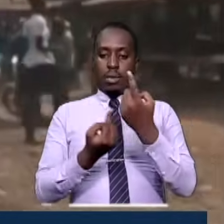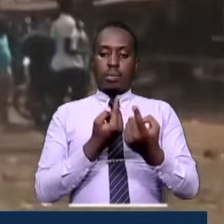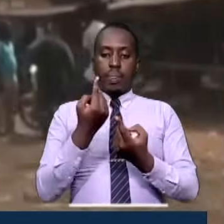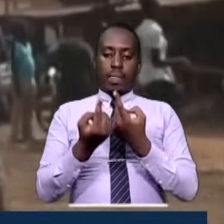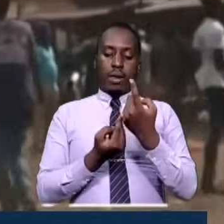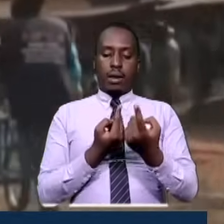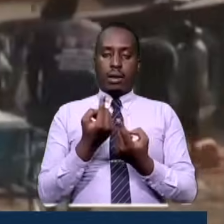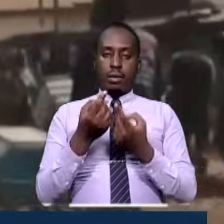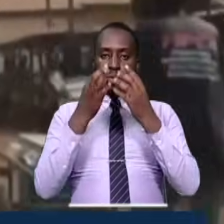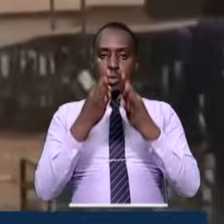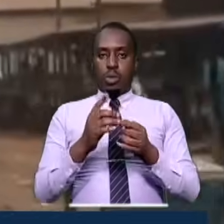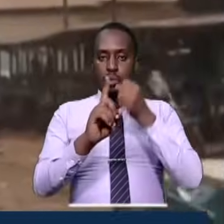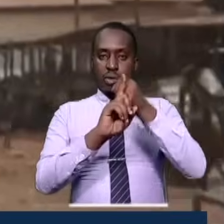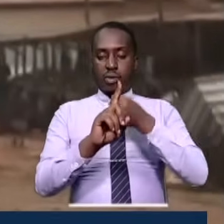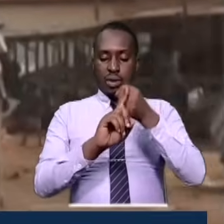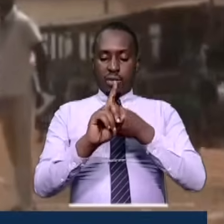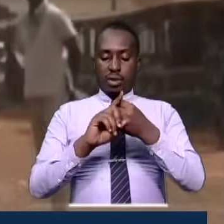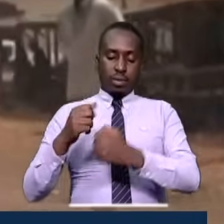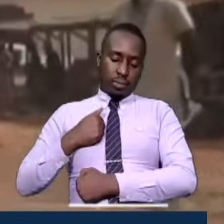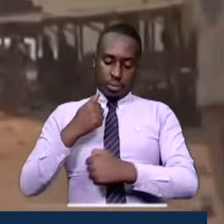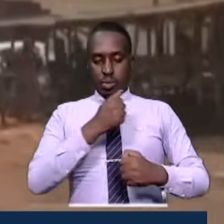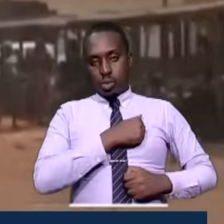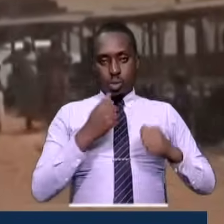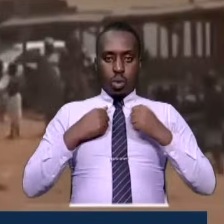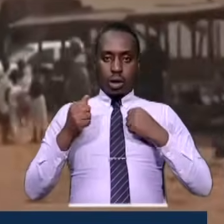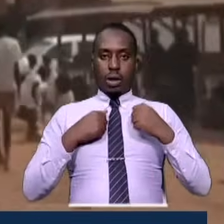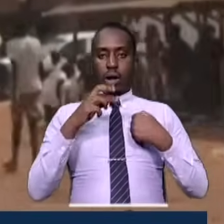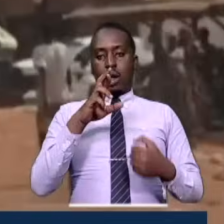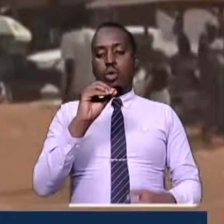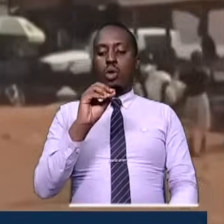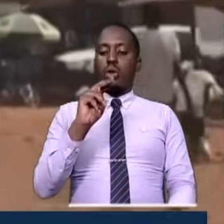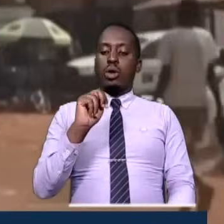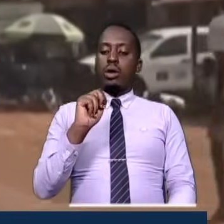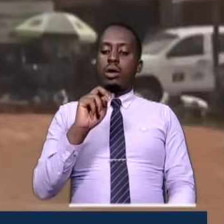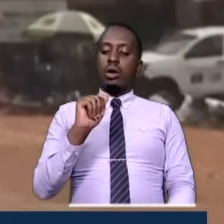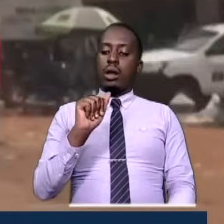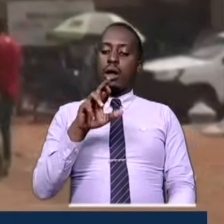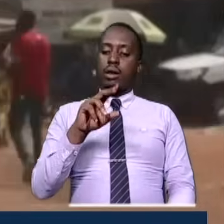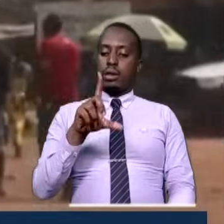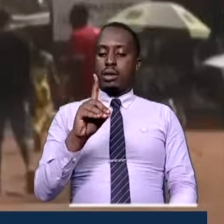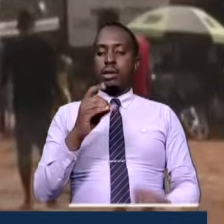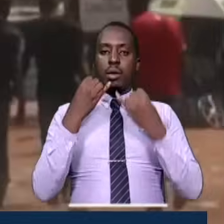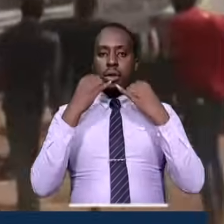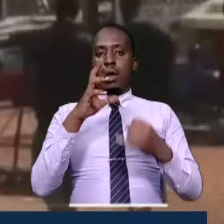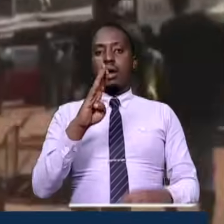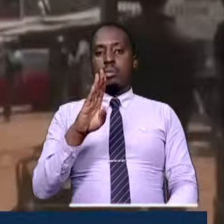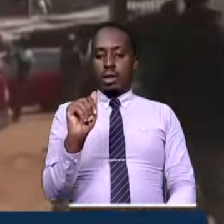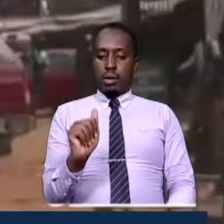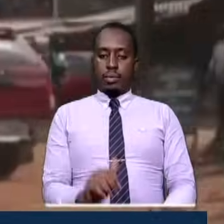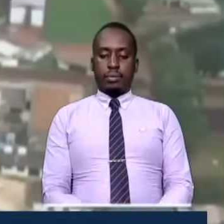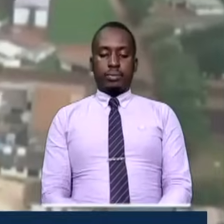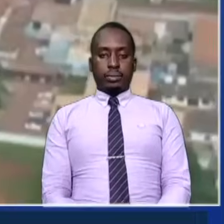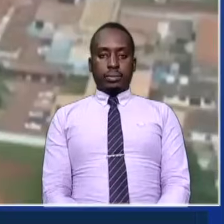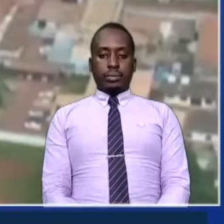byo umuvugizi w'ingabo z'u Rwanda Brigadier General Ronald Rwivanga yatangarije RBA.